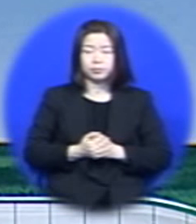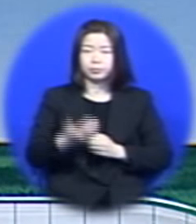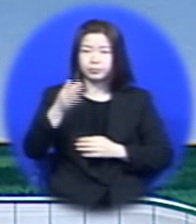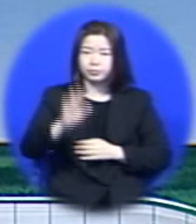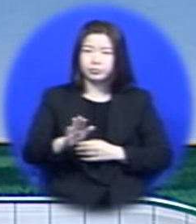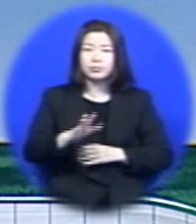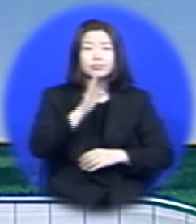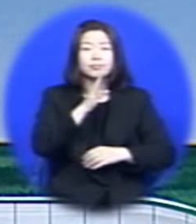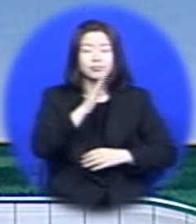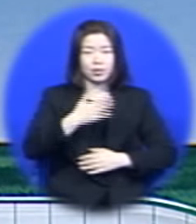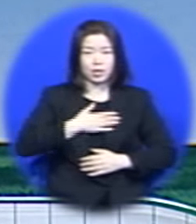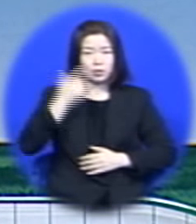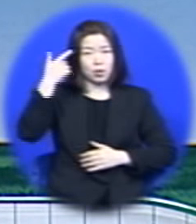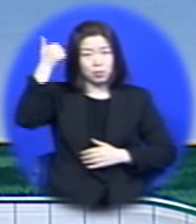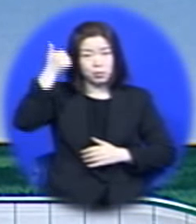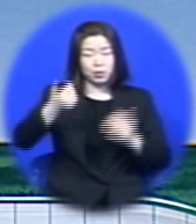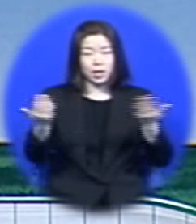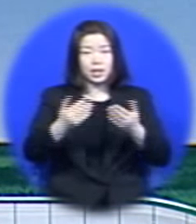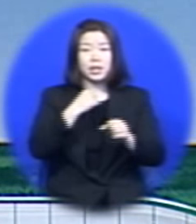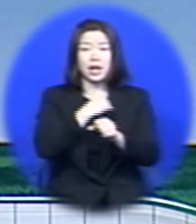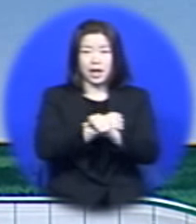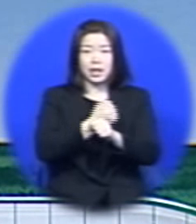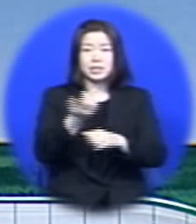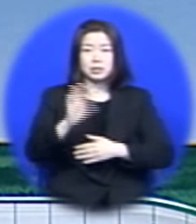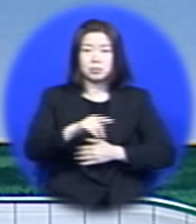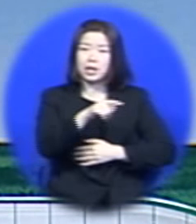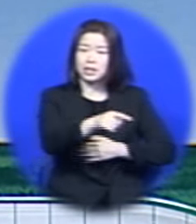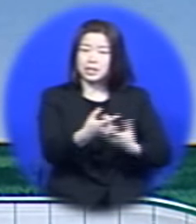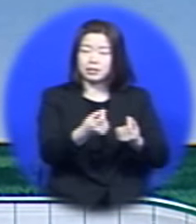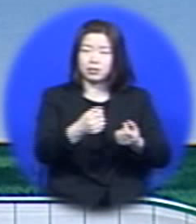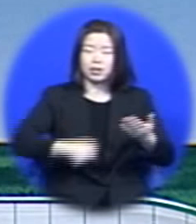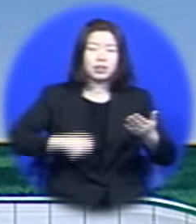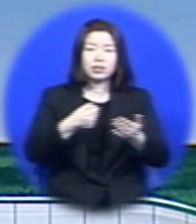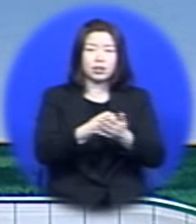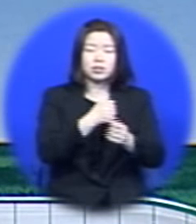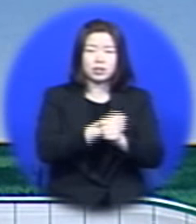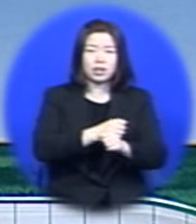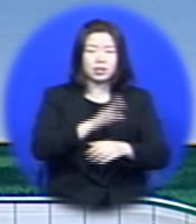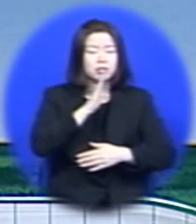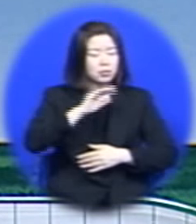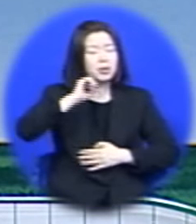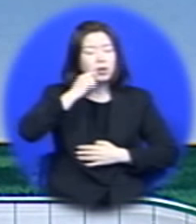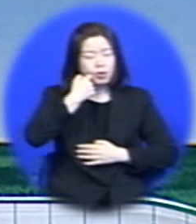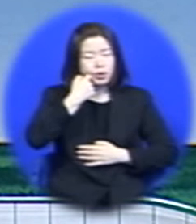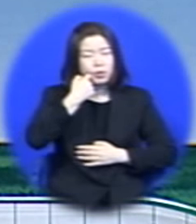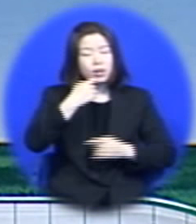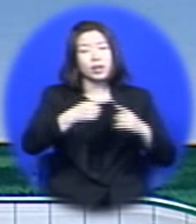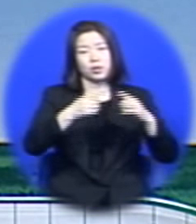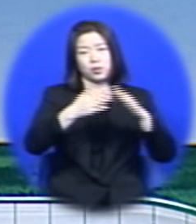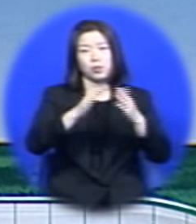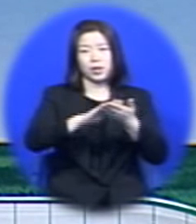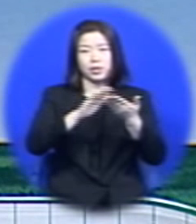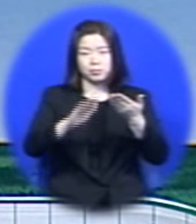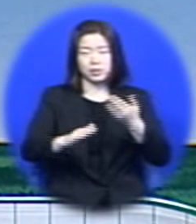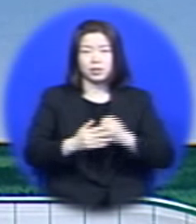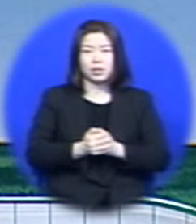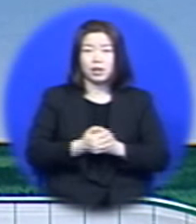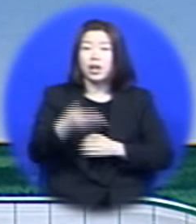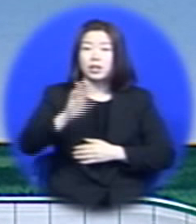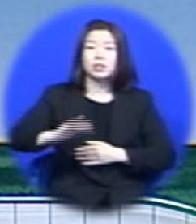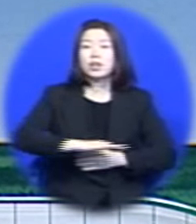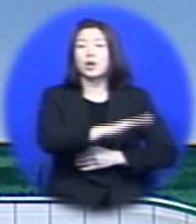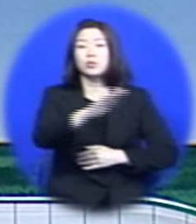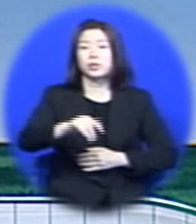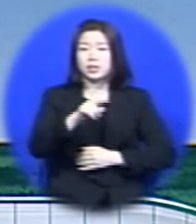그러나 실제로 저도 목회를 하지만 이렇게 결정하기가 참 어려운 게 교회거든요. 그러나